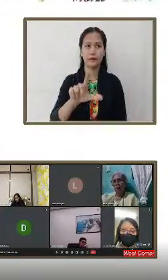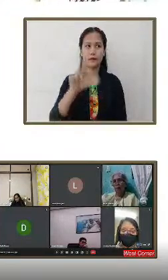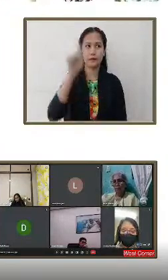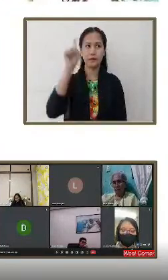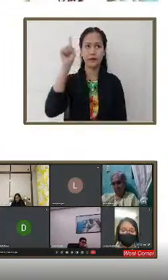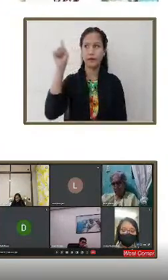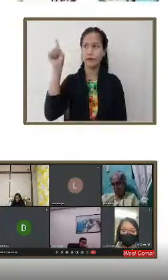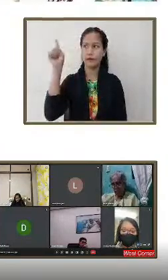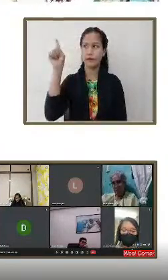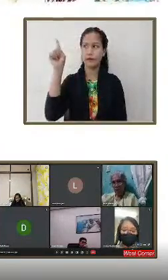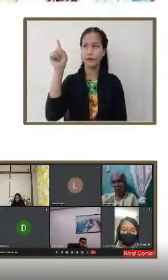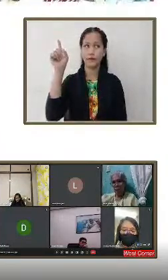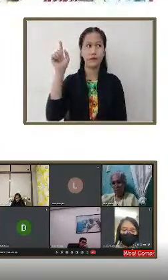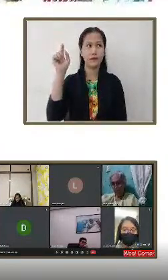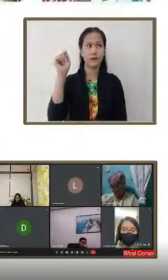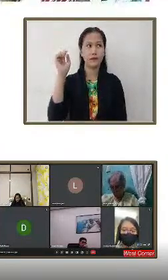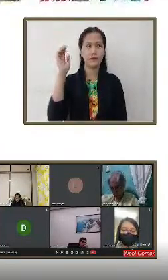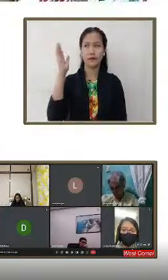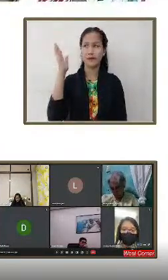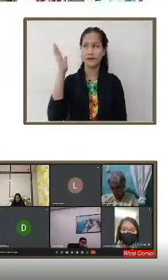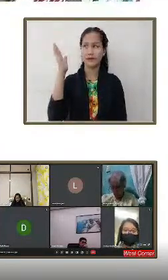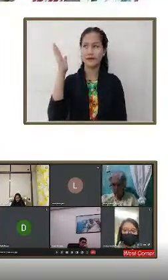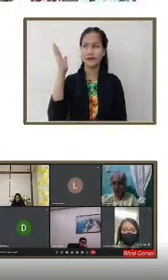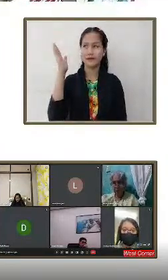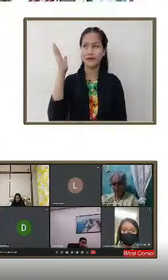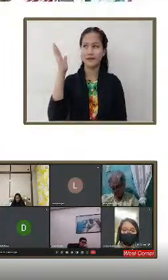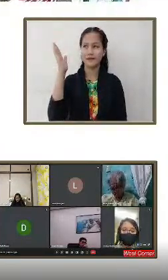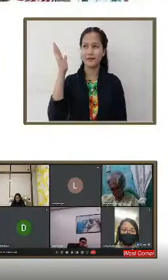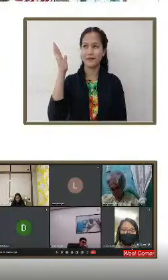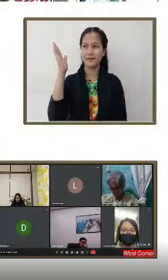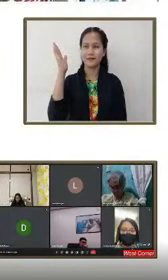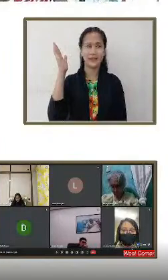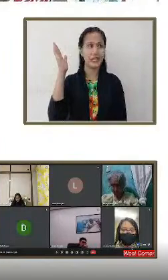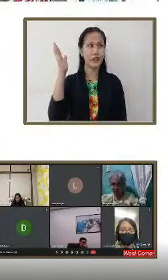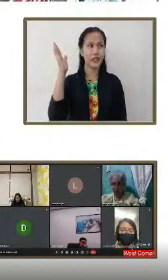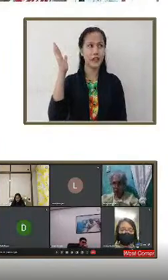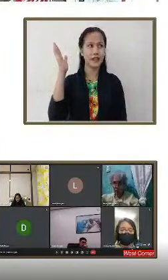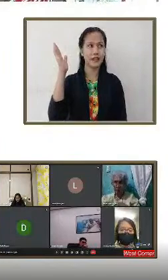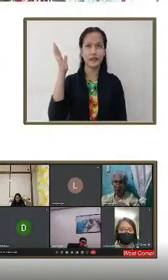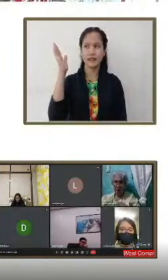Dito po sa taas, taas po. Pakitayo nga po. Ayun, amen.